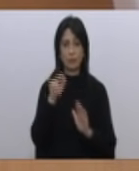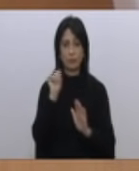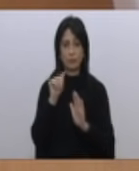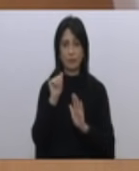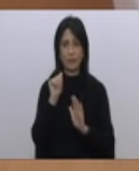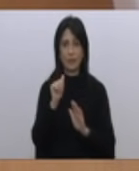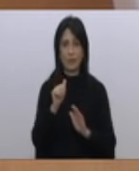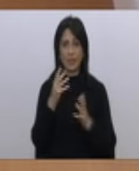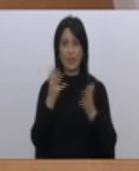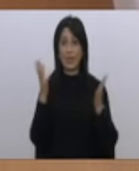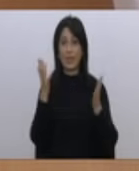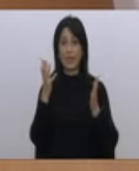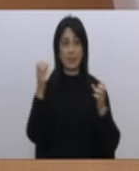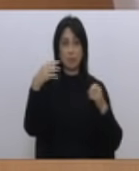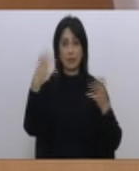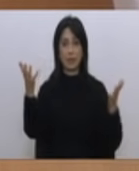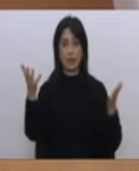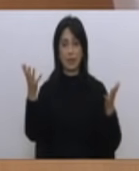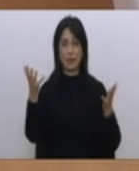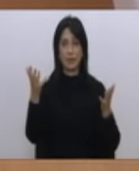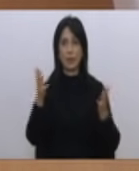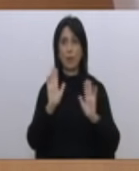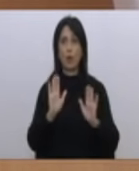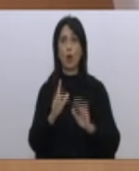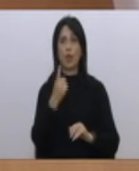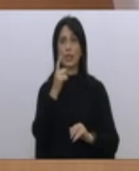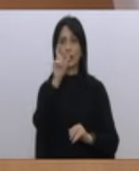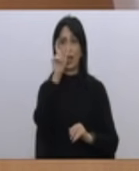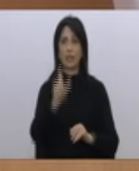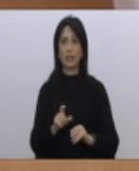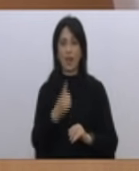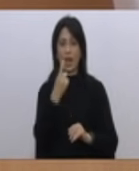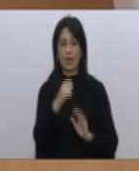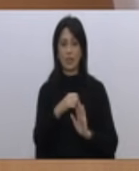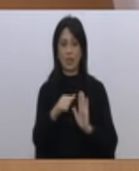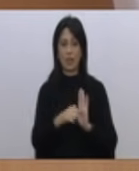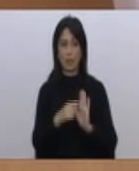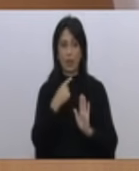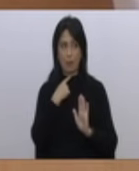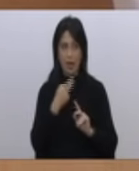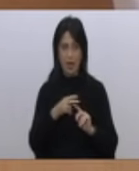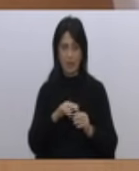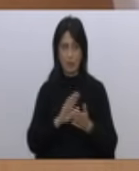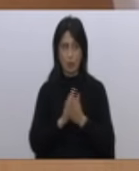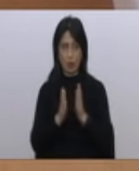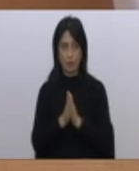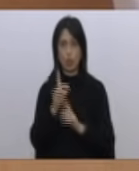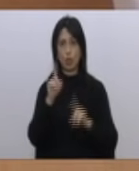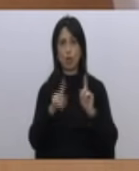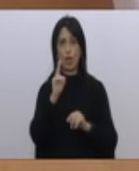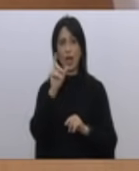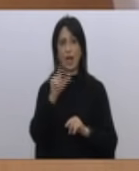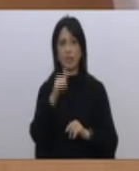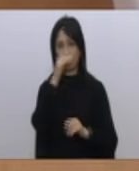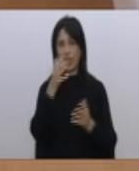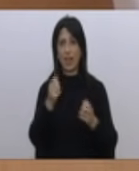პარავდით, დღისით, ზისით, მხოლოდ ერთ ადამიანს 116 ხმას. ეს იმ პირობებში, როცა ზოგიერთი კანდიდატი საერთოდ